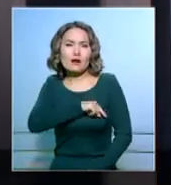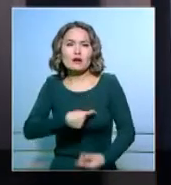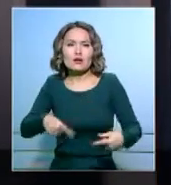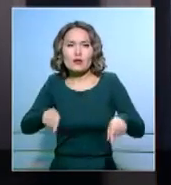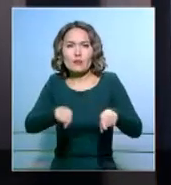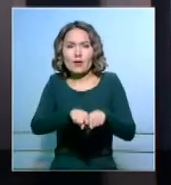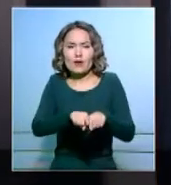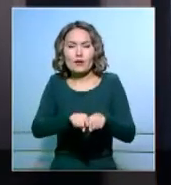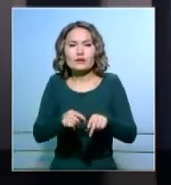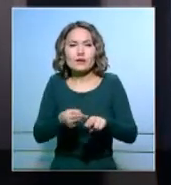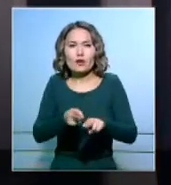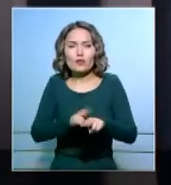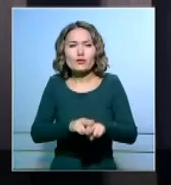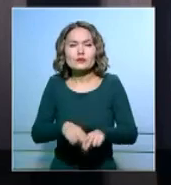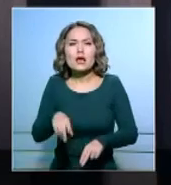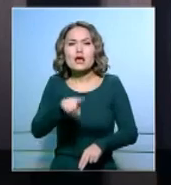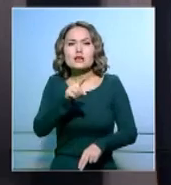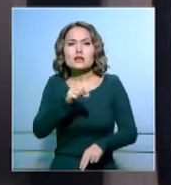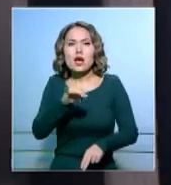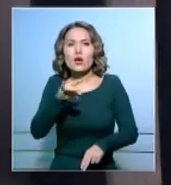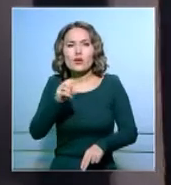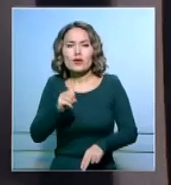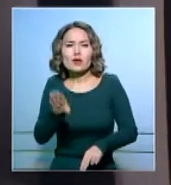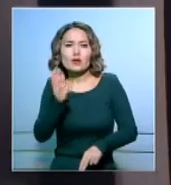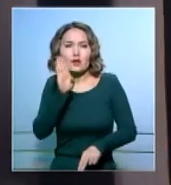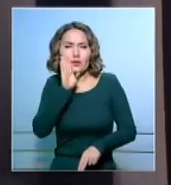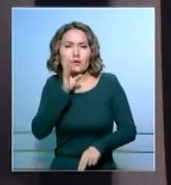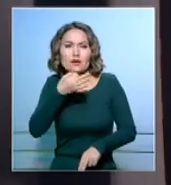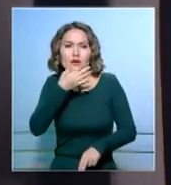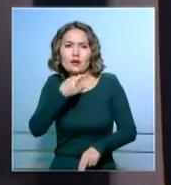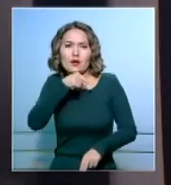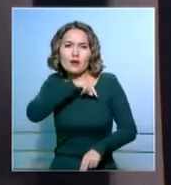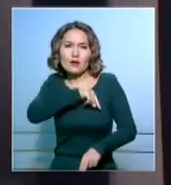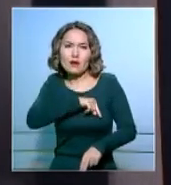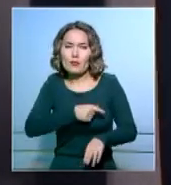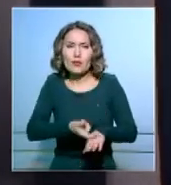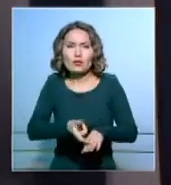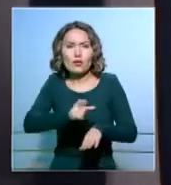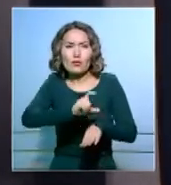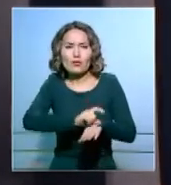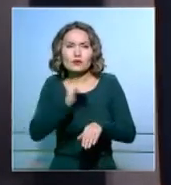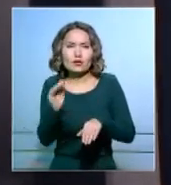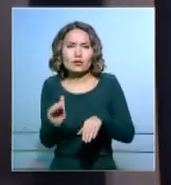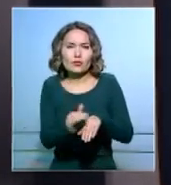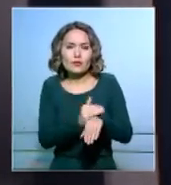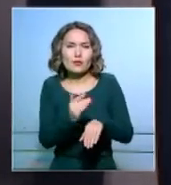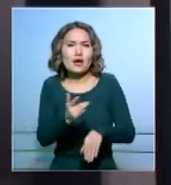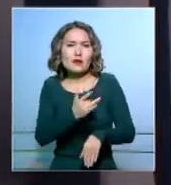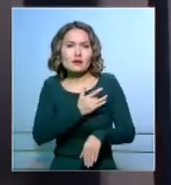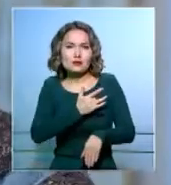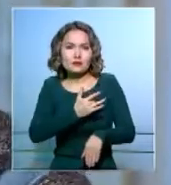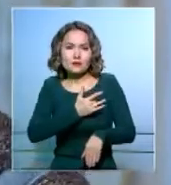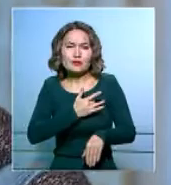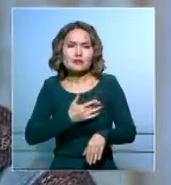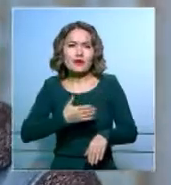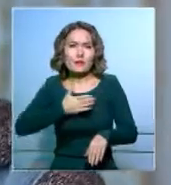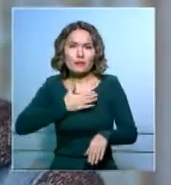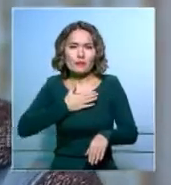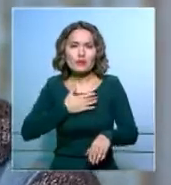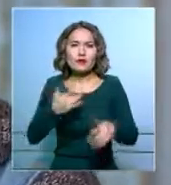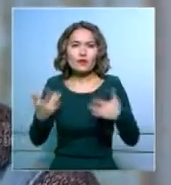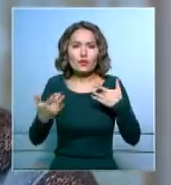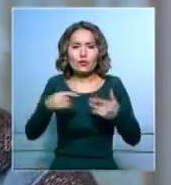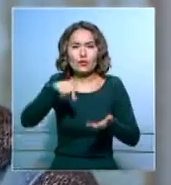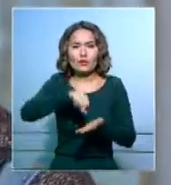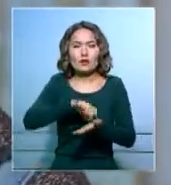жақын, мен оны түсінемін. Сондықтан ақылды, ішкі ұстанымы мықты, Зәурені ойнау маған қиын болған жоқ. 16 бөлімнен